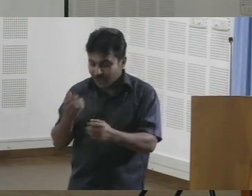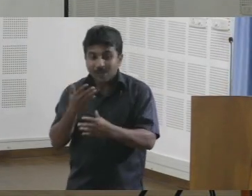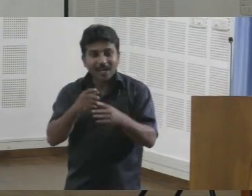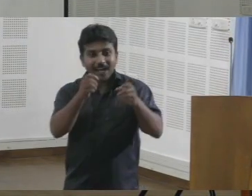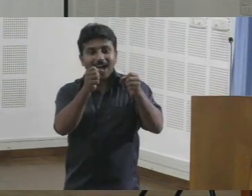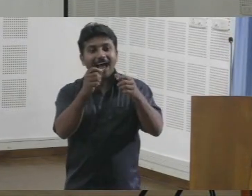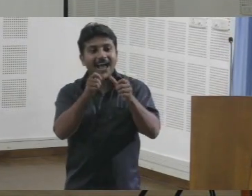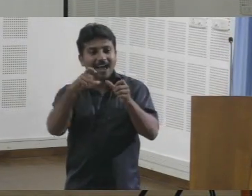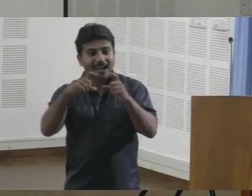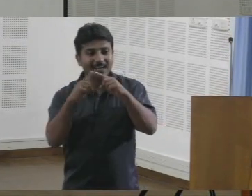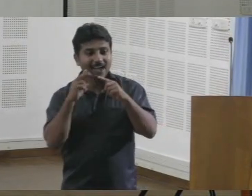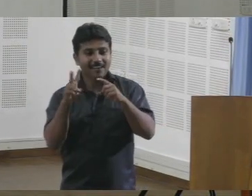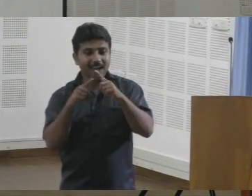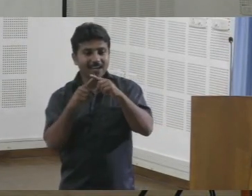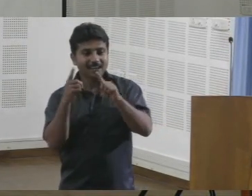തിരിച്ചു വയ്ക്കുന്നതാണ്.